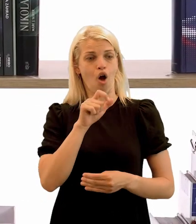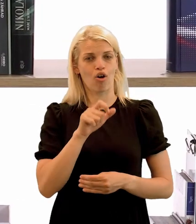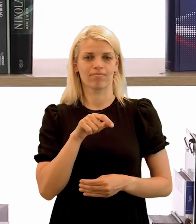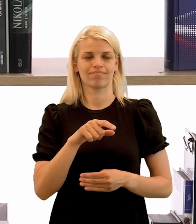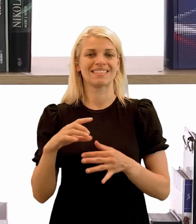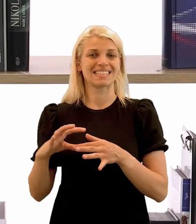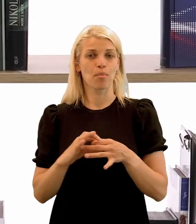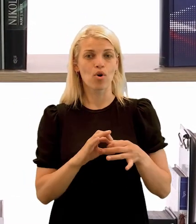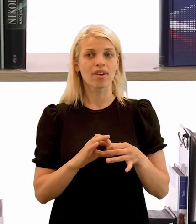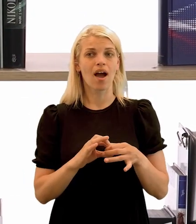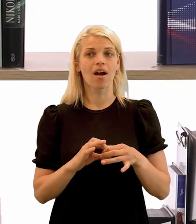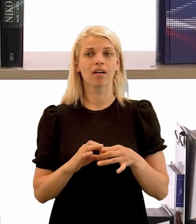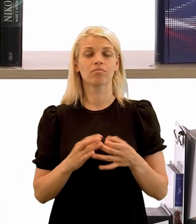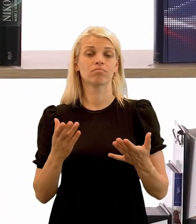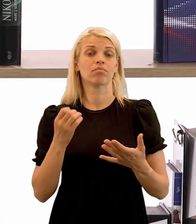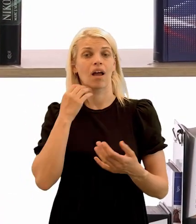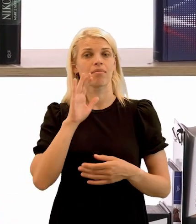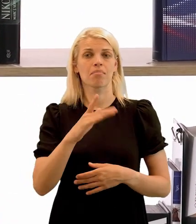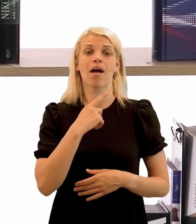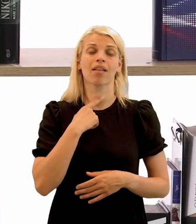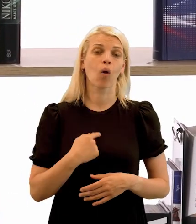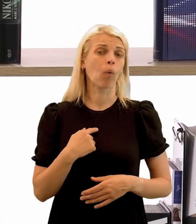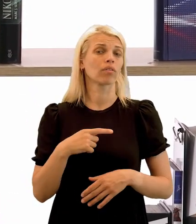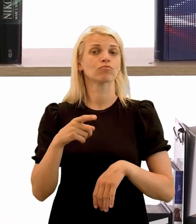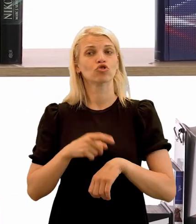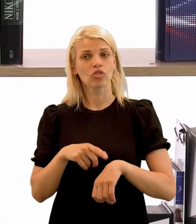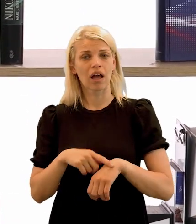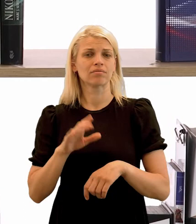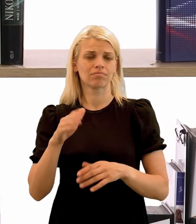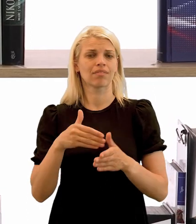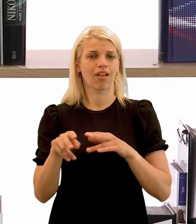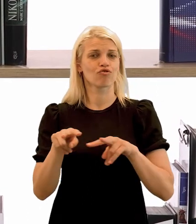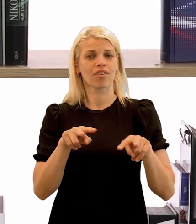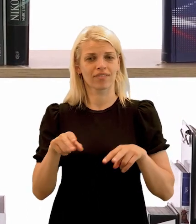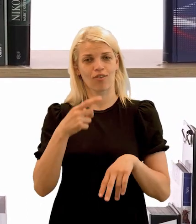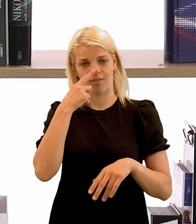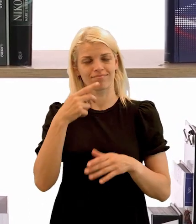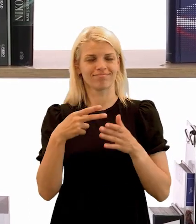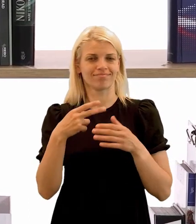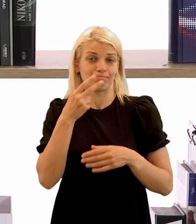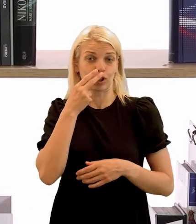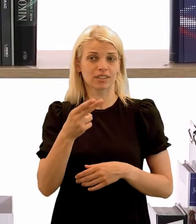a ak budete mať chuť a čas, zapnite si aj ďalšie video, kde budeme